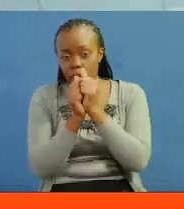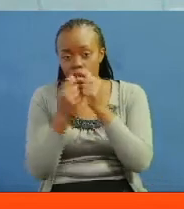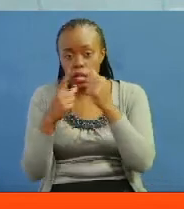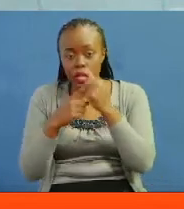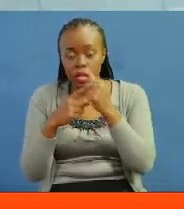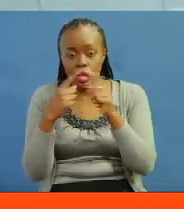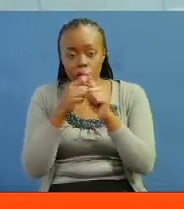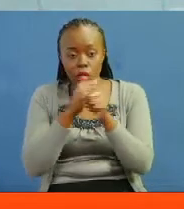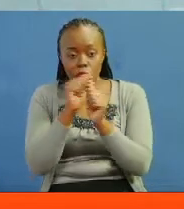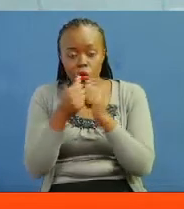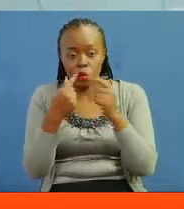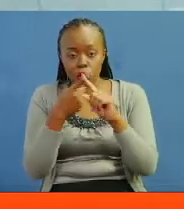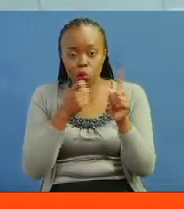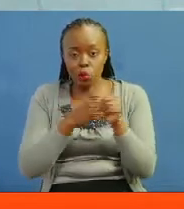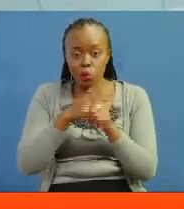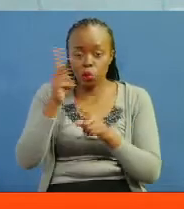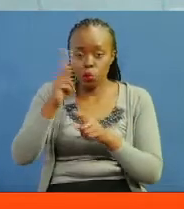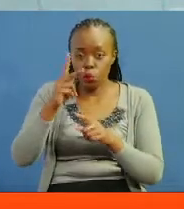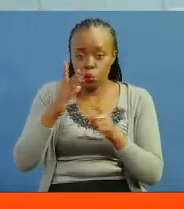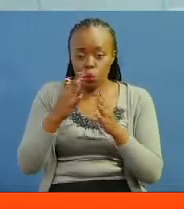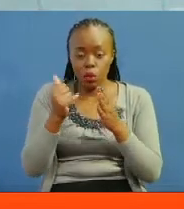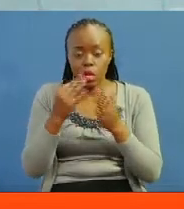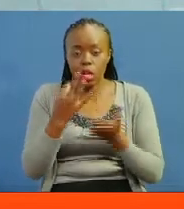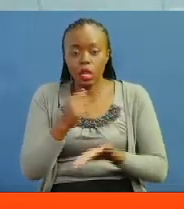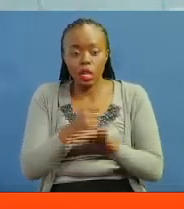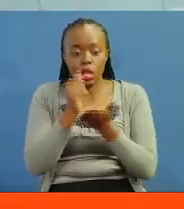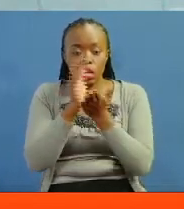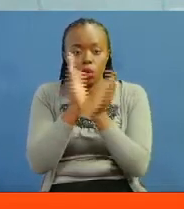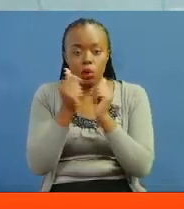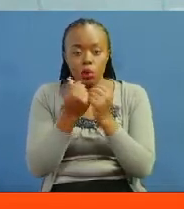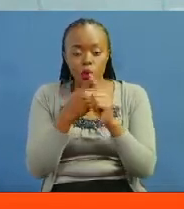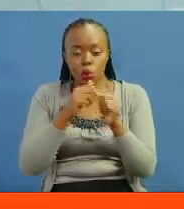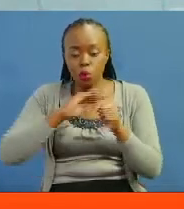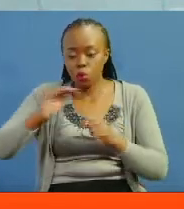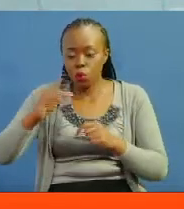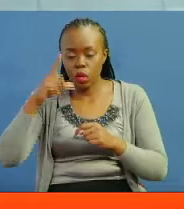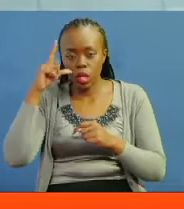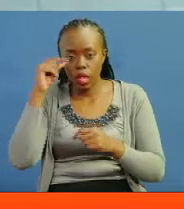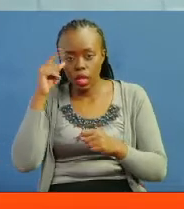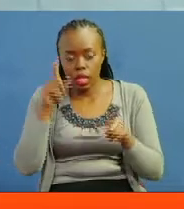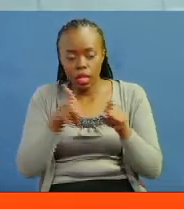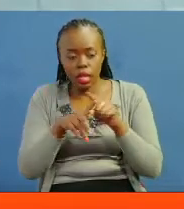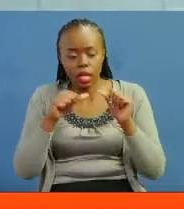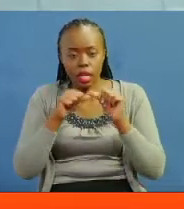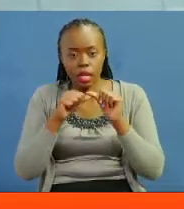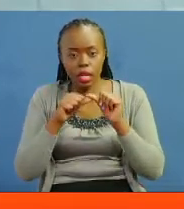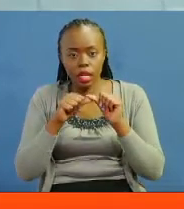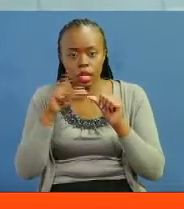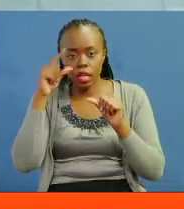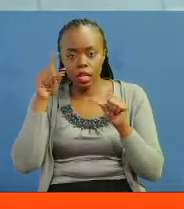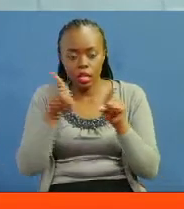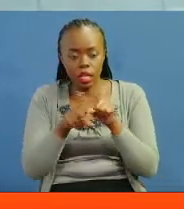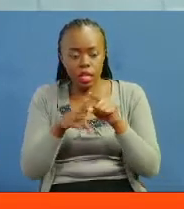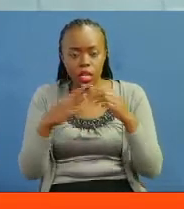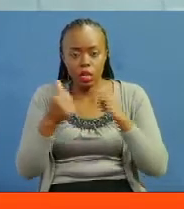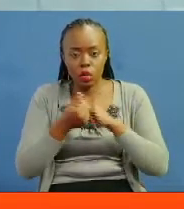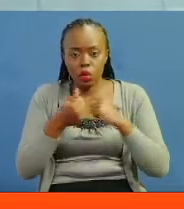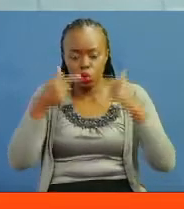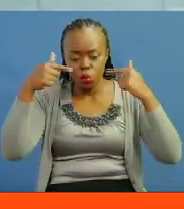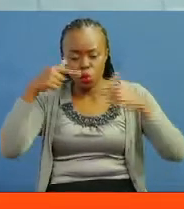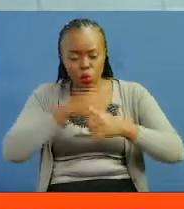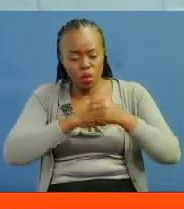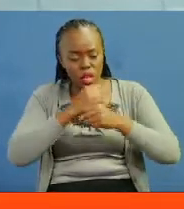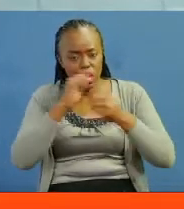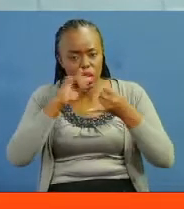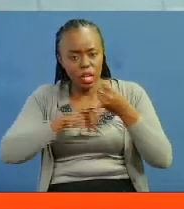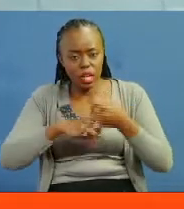Je, kidogo huko Kwale amepata ufadhili kutoka kwa mhisani wa kaunti ya Mombasa na kumnusuru na ndoa ya mapema. Hii ni